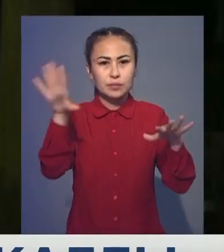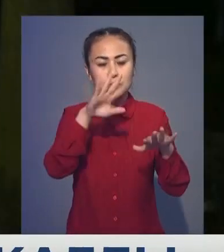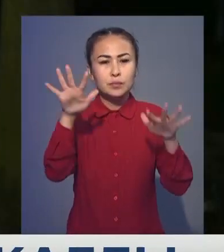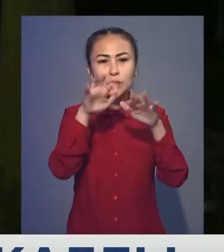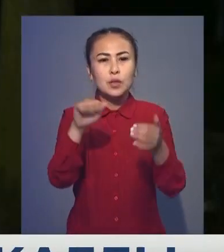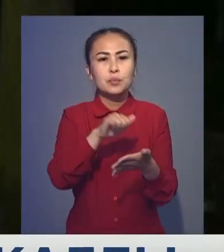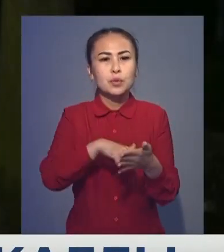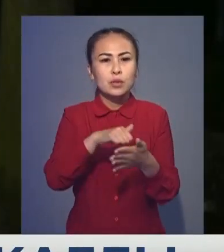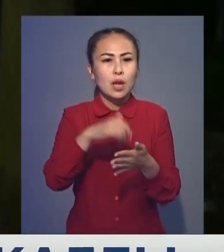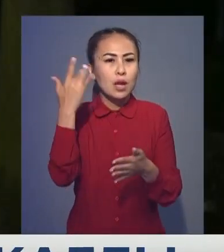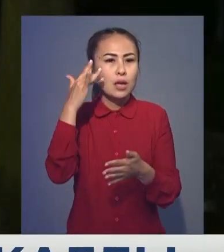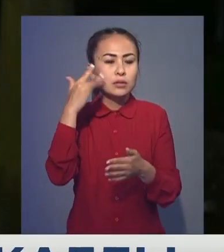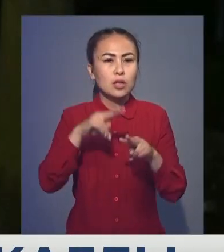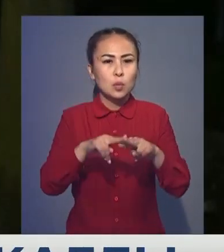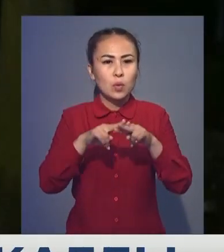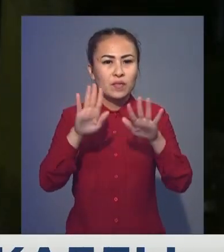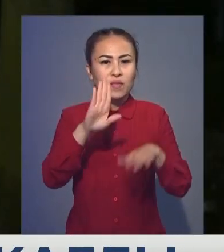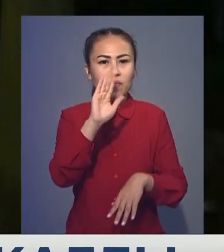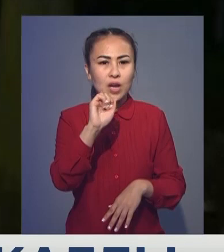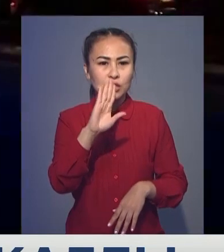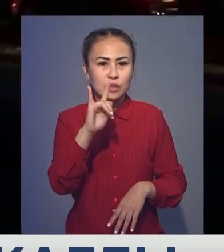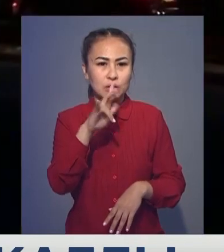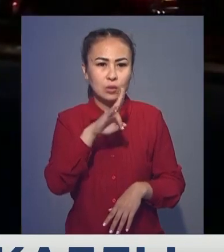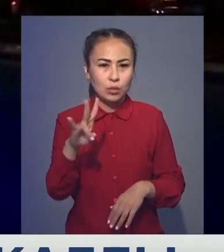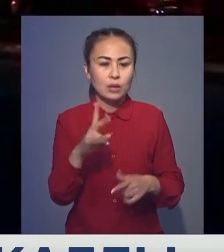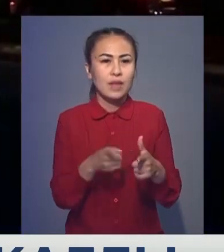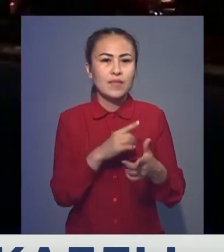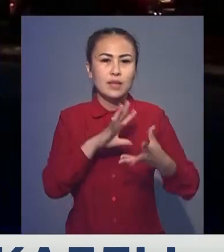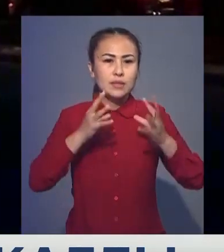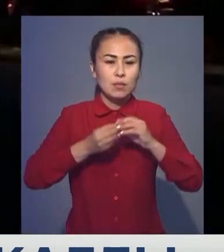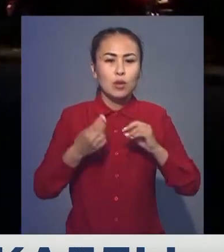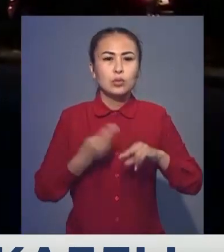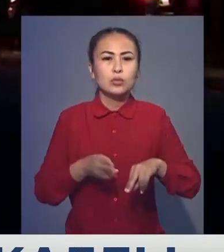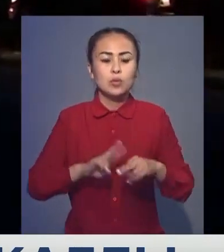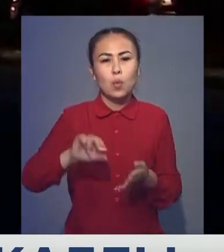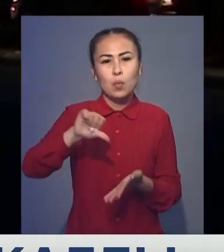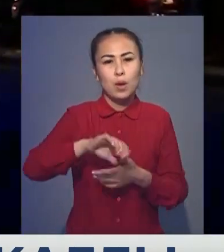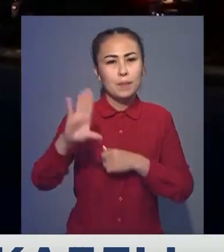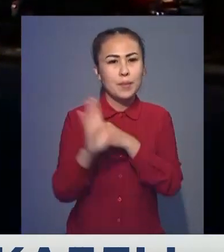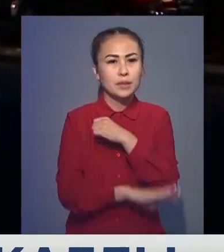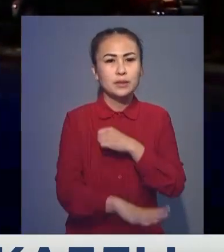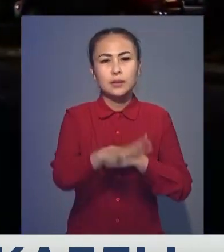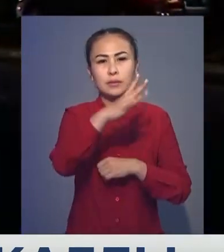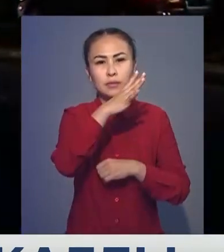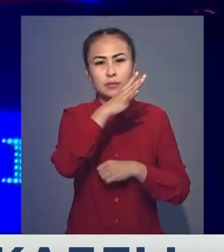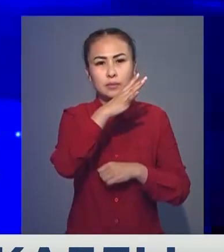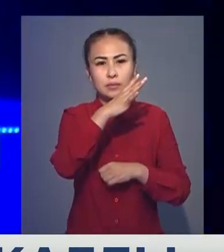жаппай сөнуі ақш астанасы Вашингтонда тіркелген еді. Оған себеп күннің қатты суы. Соңғы күндері